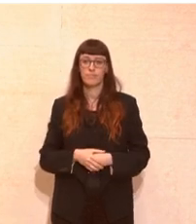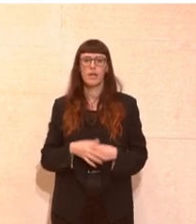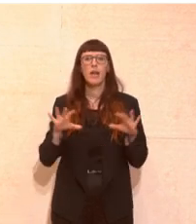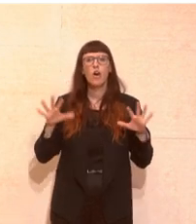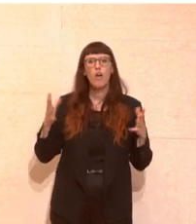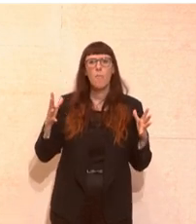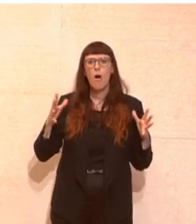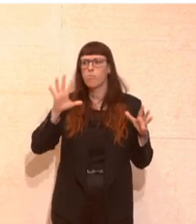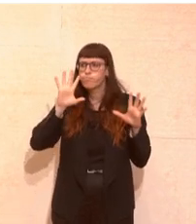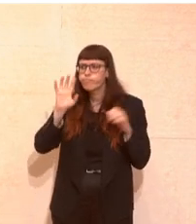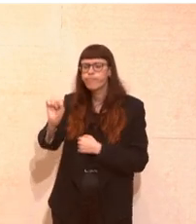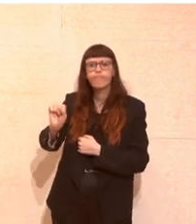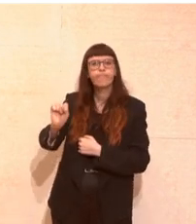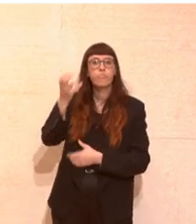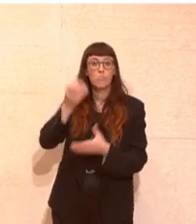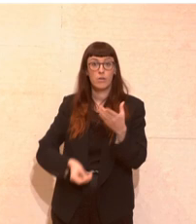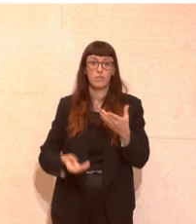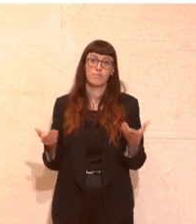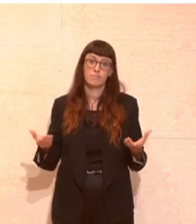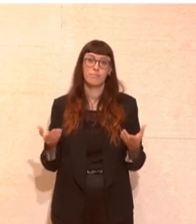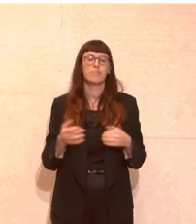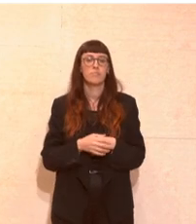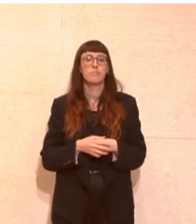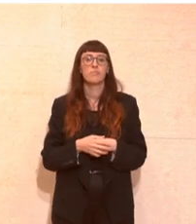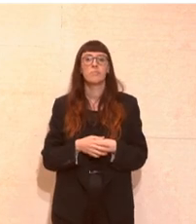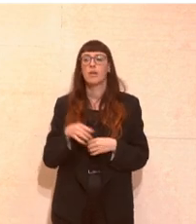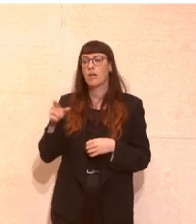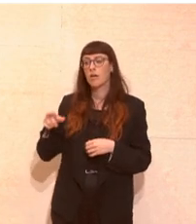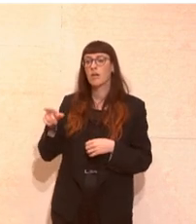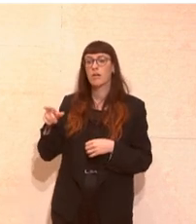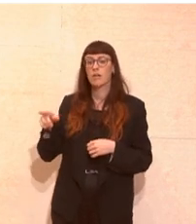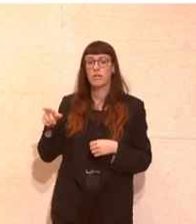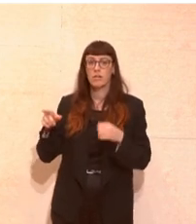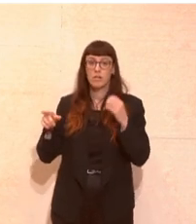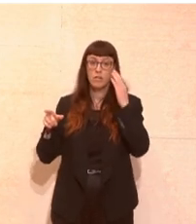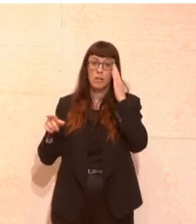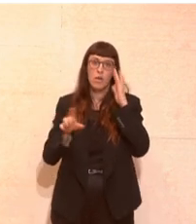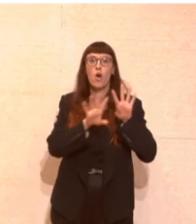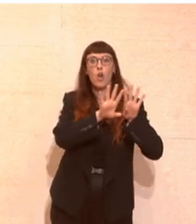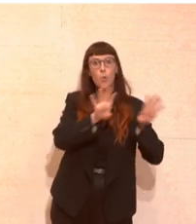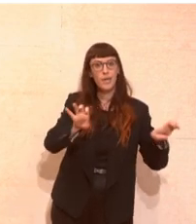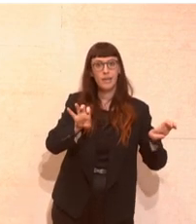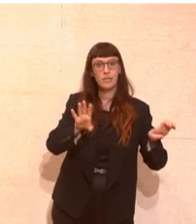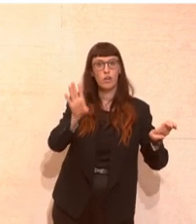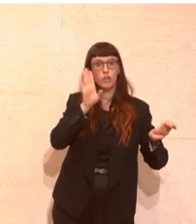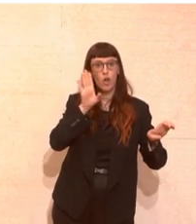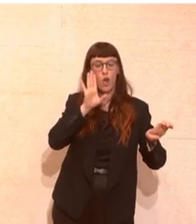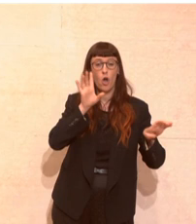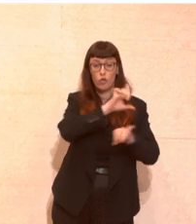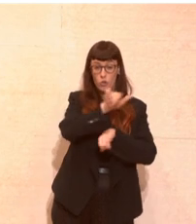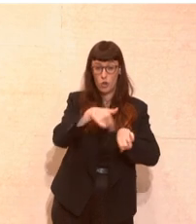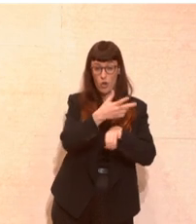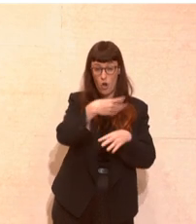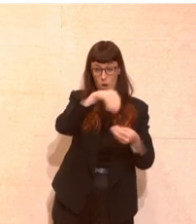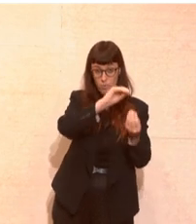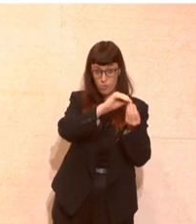privation de sommeil? Nous, on dit si un adolescent dort en durée plus que 2 heures de plus le week-end par rapport à la durée de son sommeil en